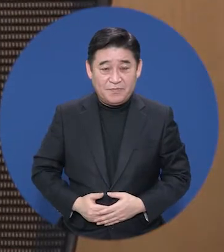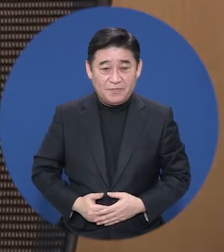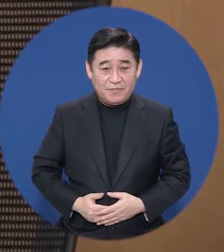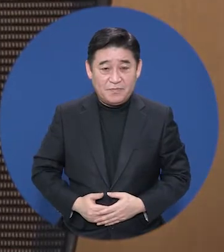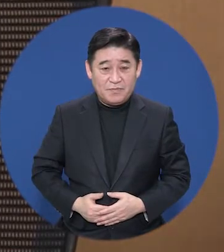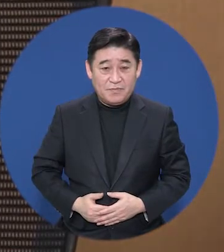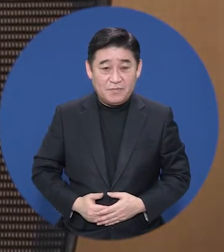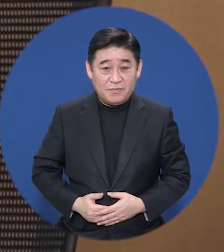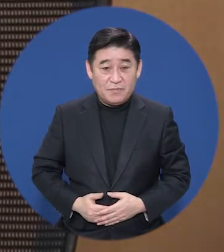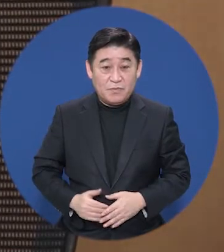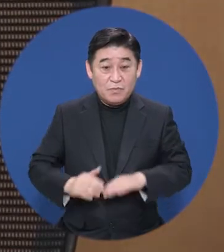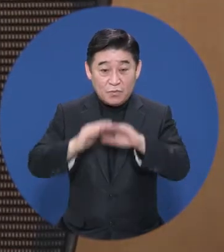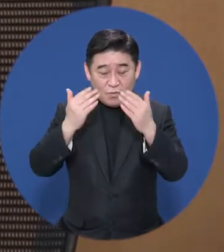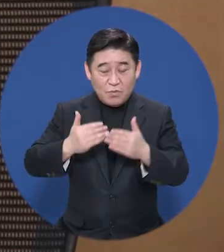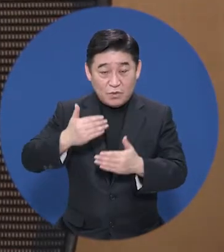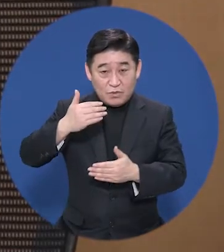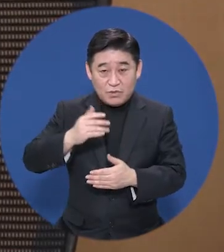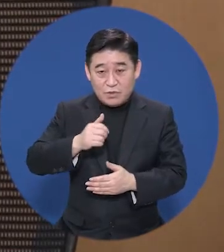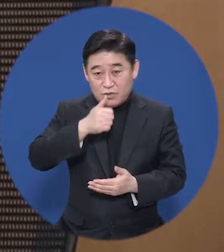전부 다 감형이 됐죠.